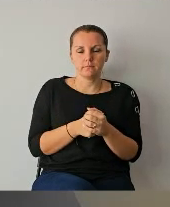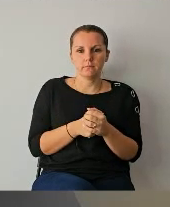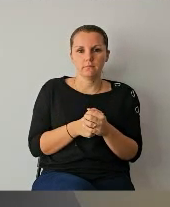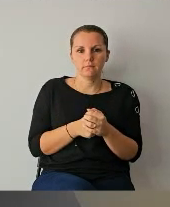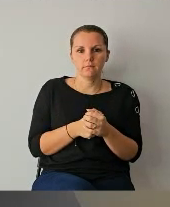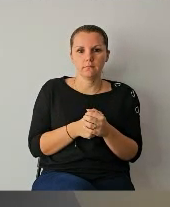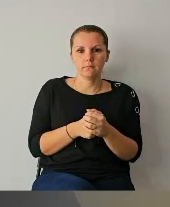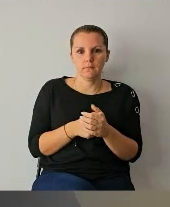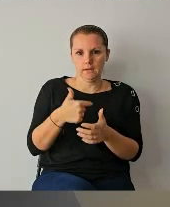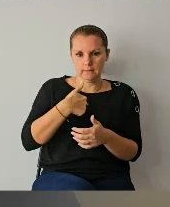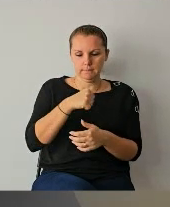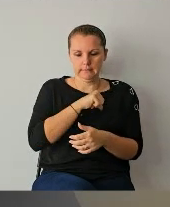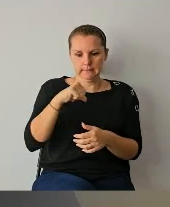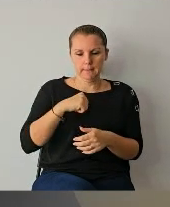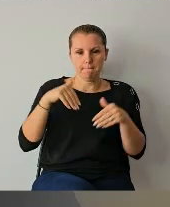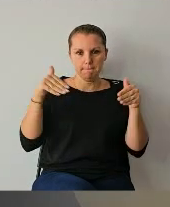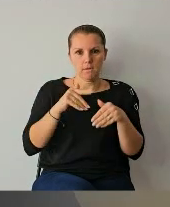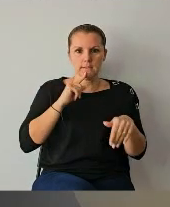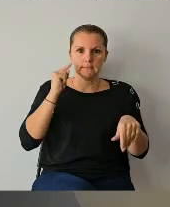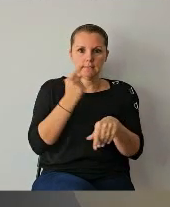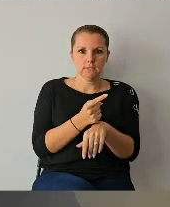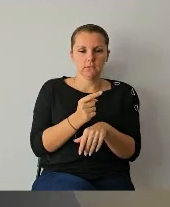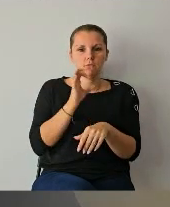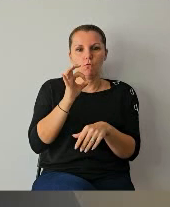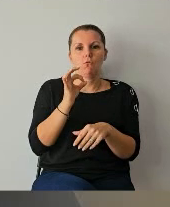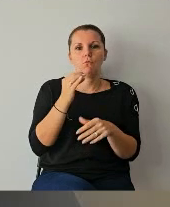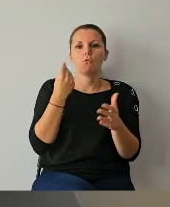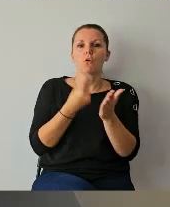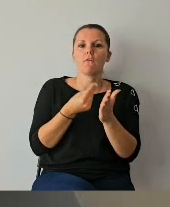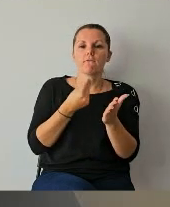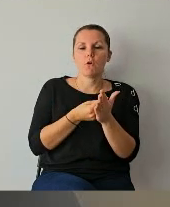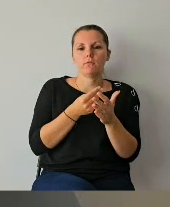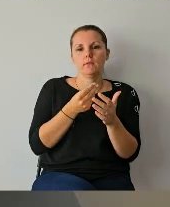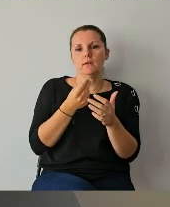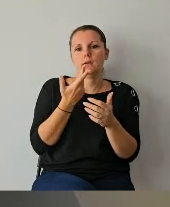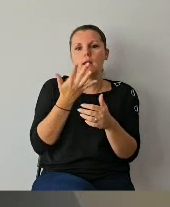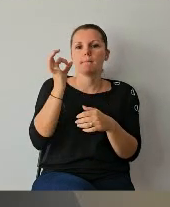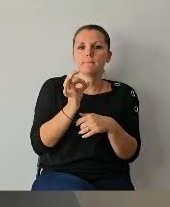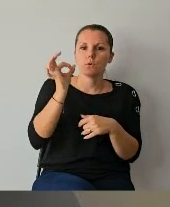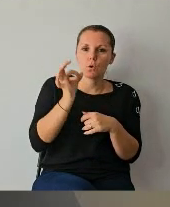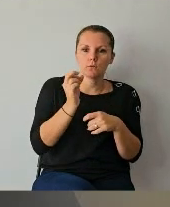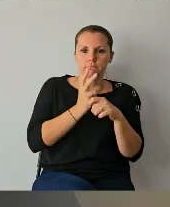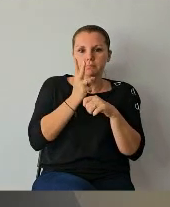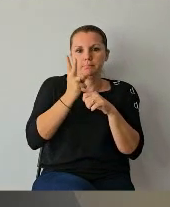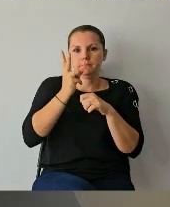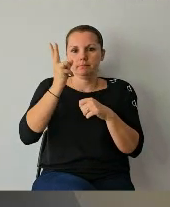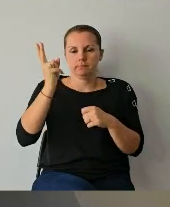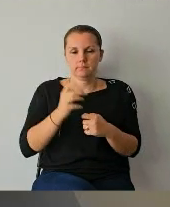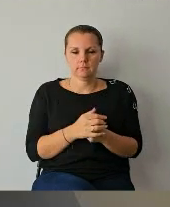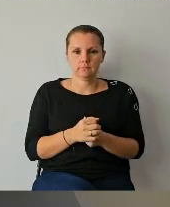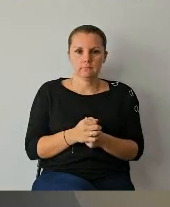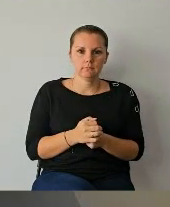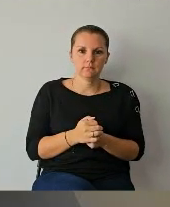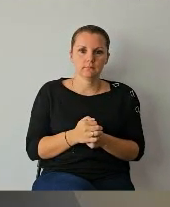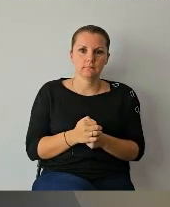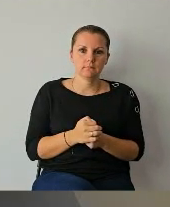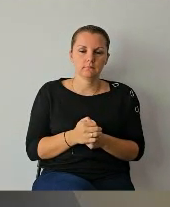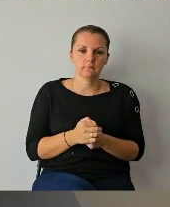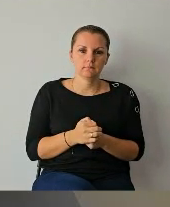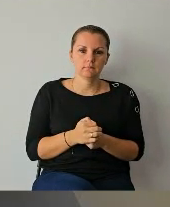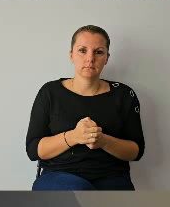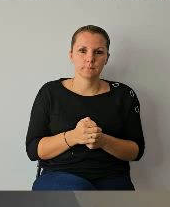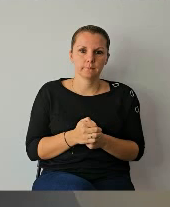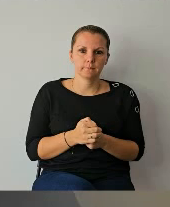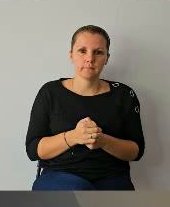Ja będę mógł po prostu zdecydować o, nie wiem, o kwotę inflacji, czy procent inflacji, czy jakąś tam inną kwotę. W każdym bądź